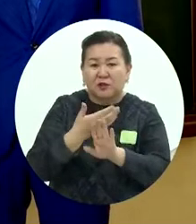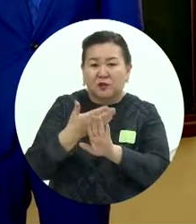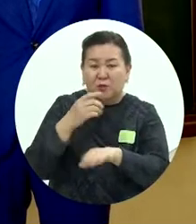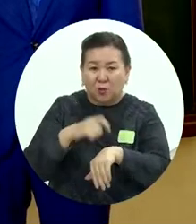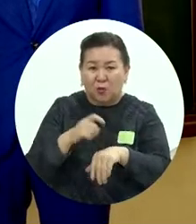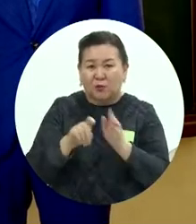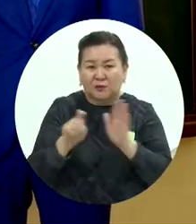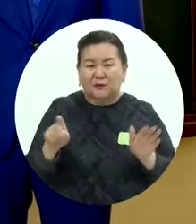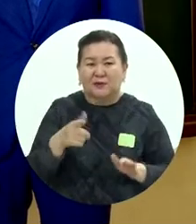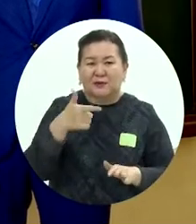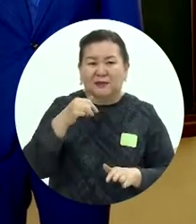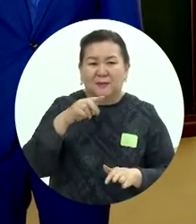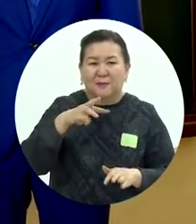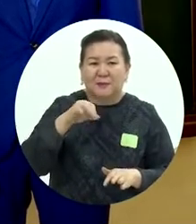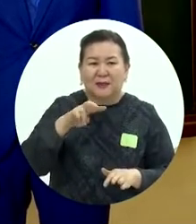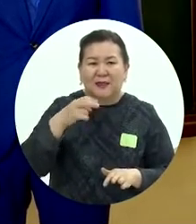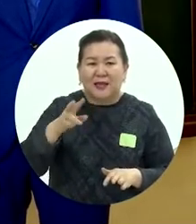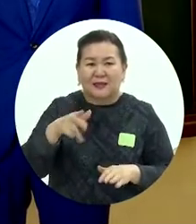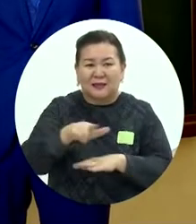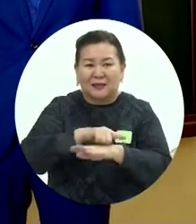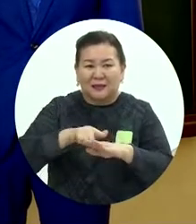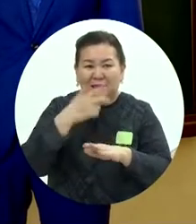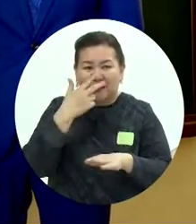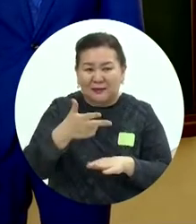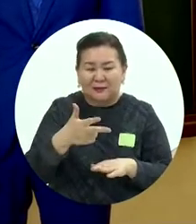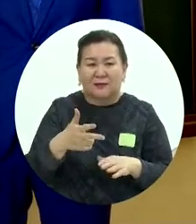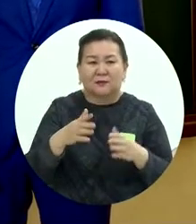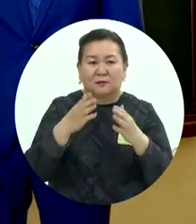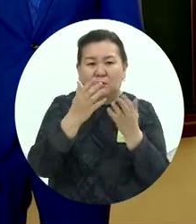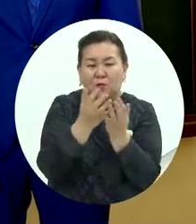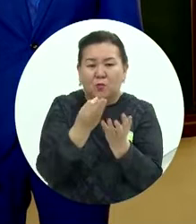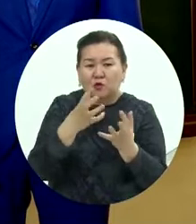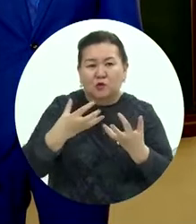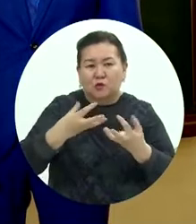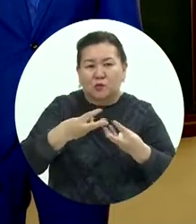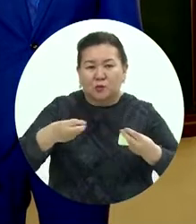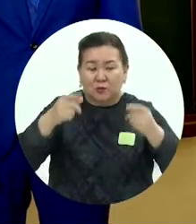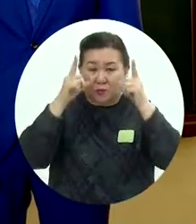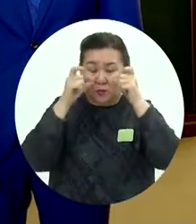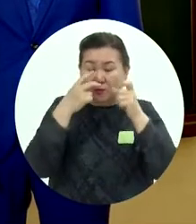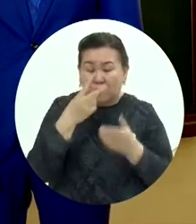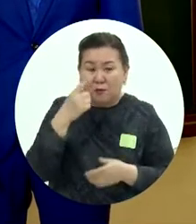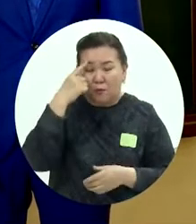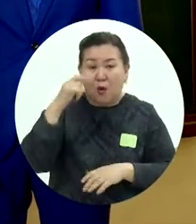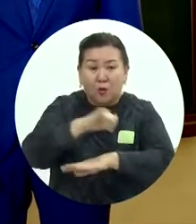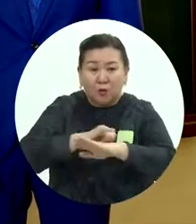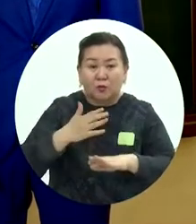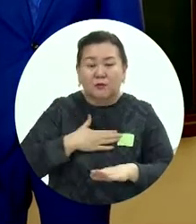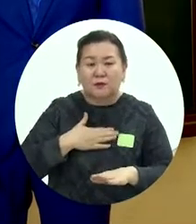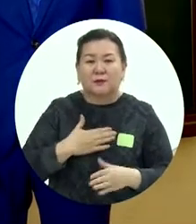хугацаанд Гренланд арлын мөсний талбай ихээхэн багасан байгааг зургаас харж байна. За тэгвэл Монгол оронд.